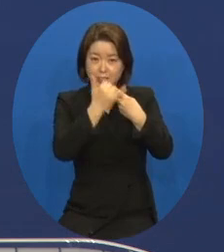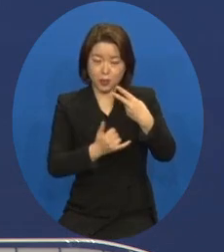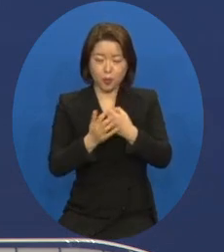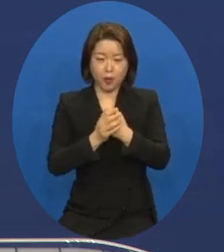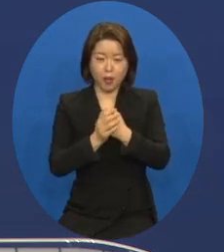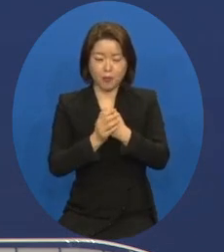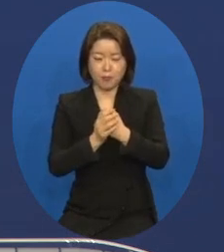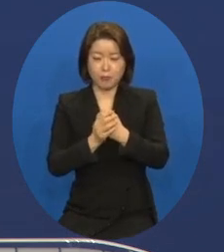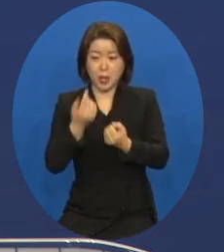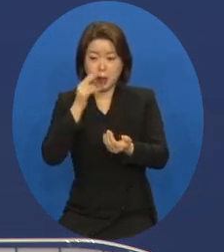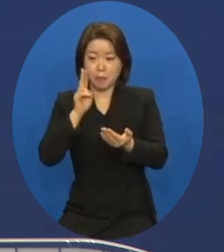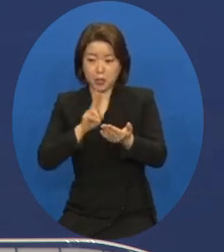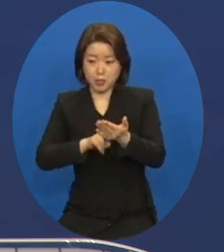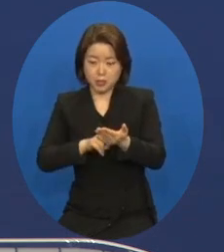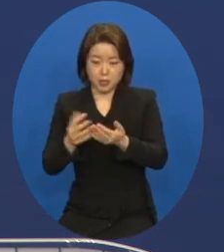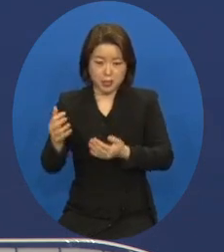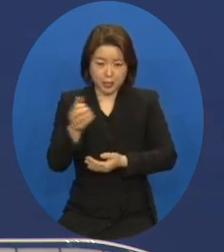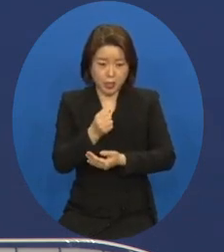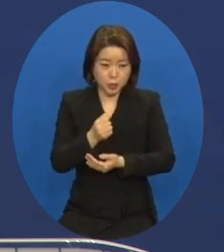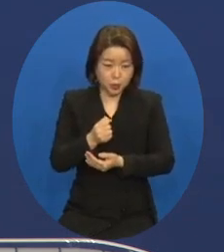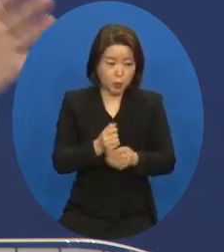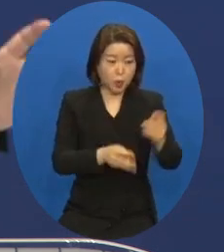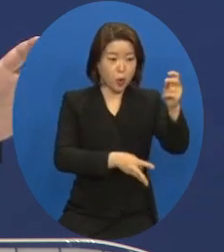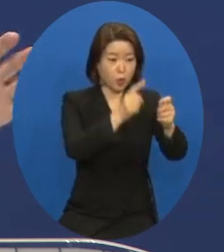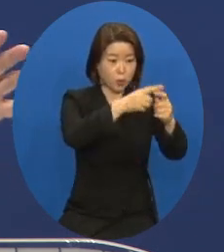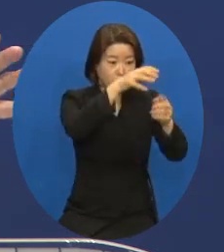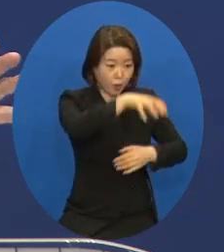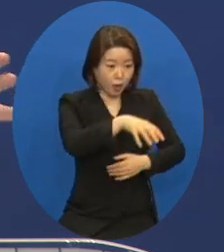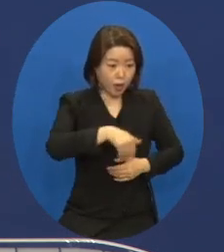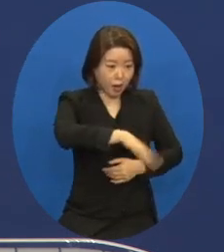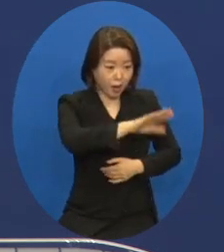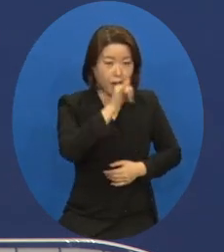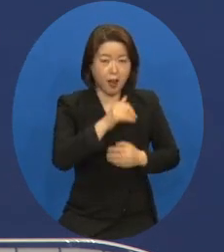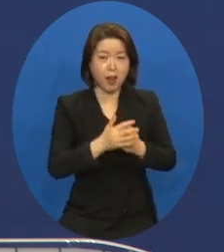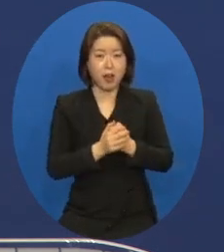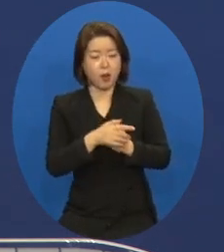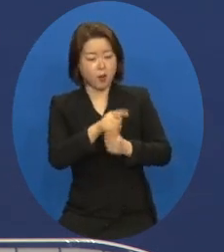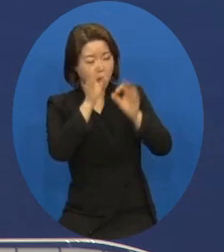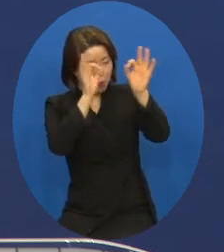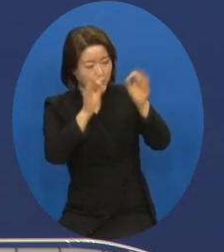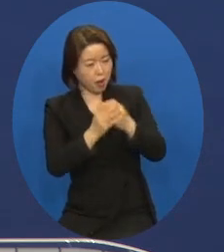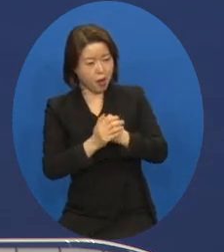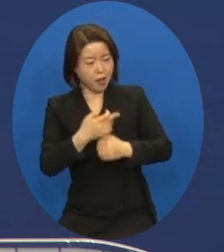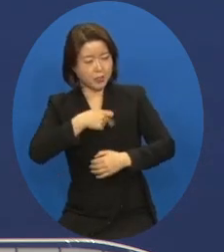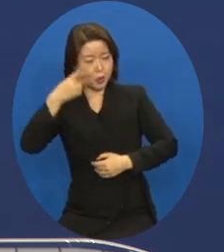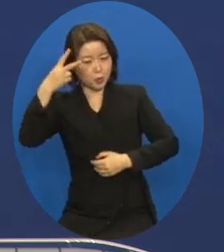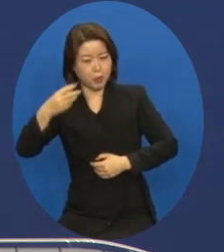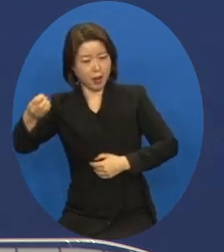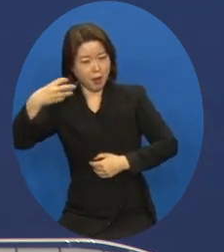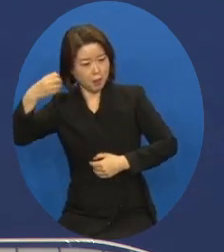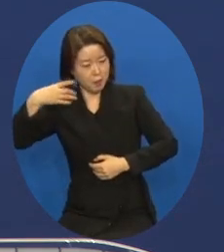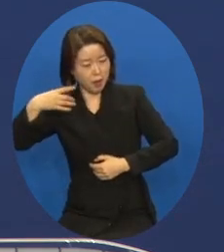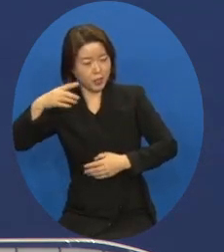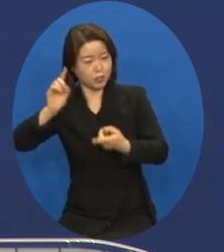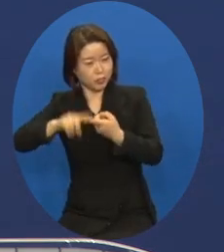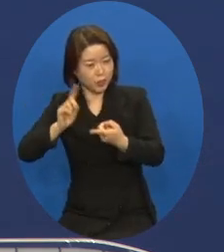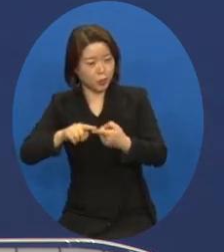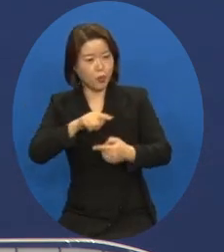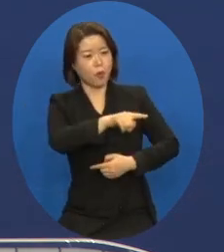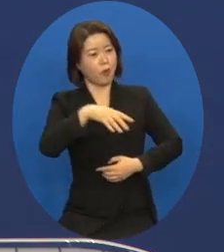교회를 갔는데 자기 눈에 보인 고린도교회 교인들은 사도 바울이 말한 그대로 너무나 놀라운